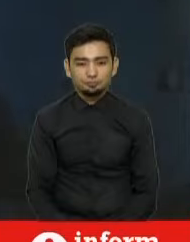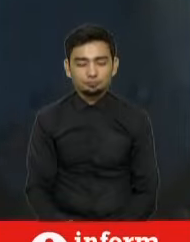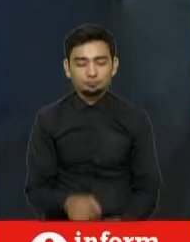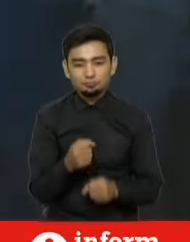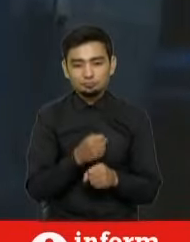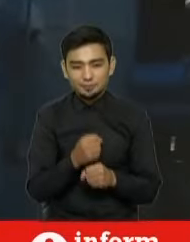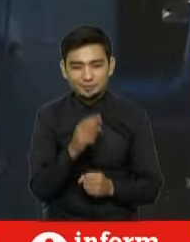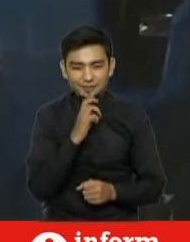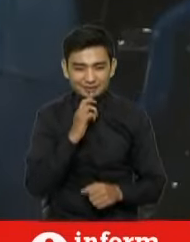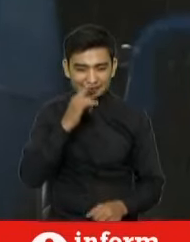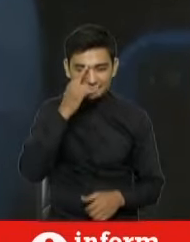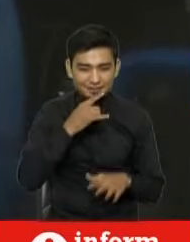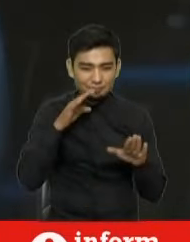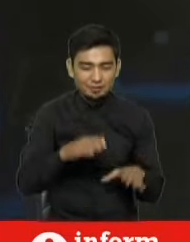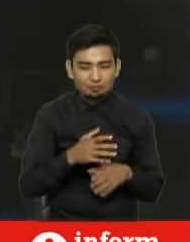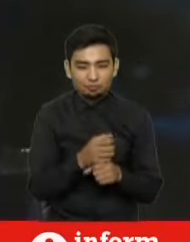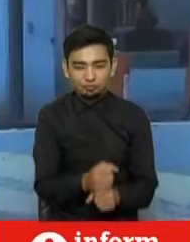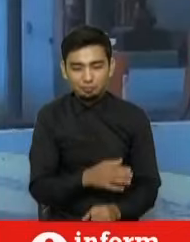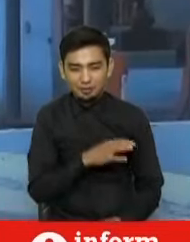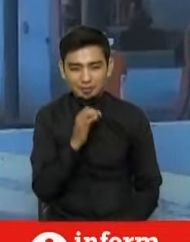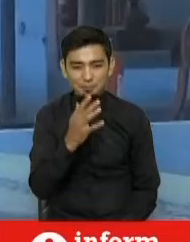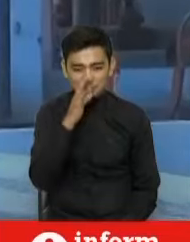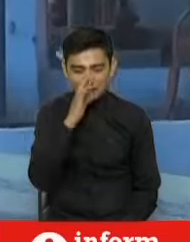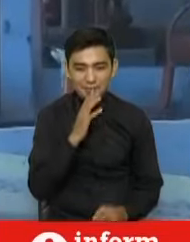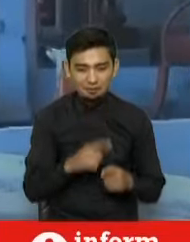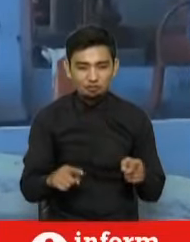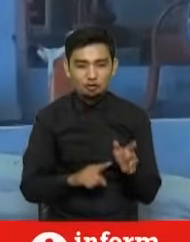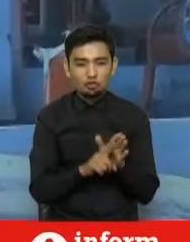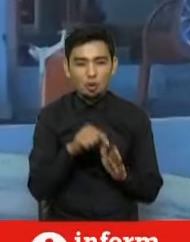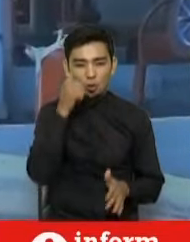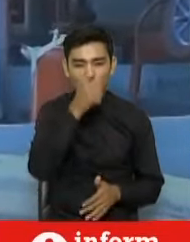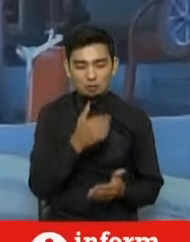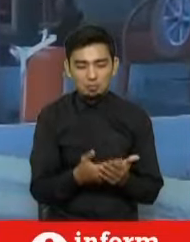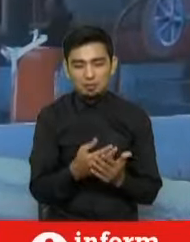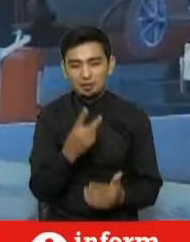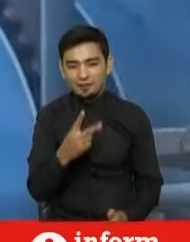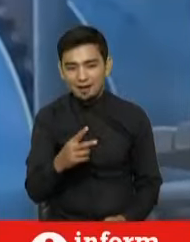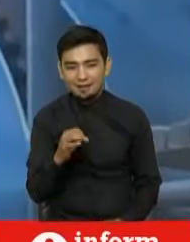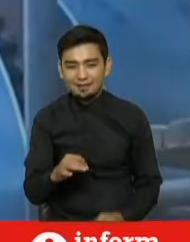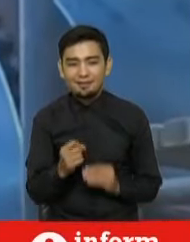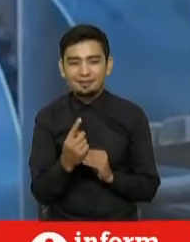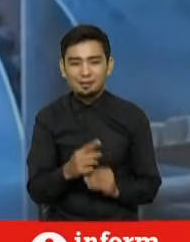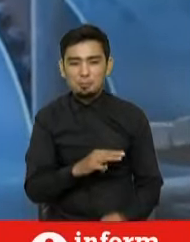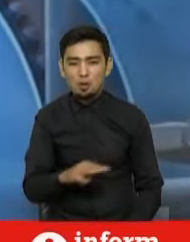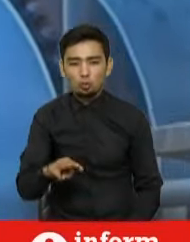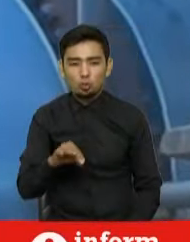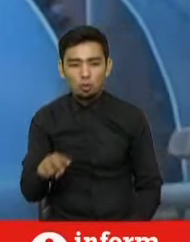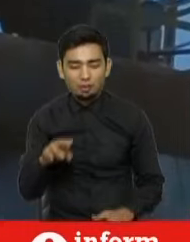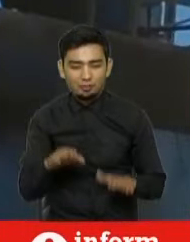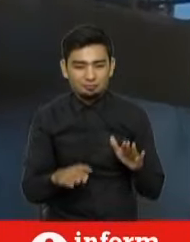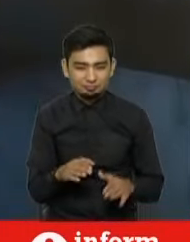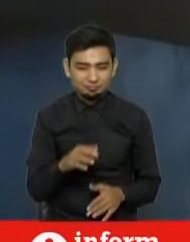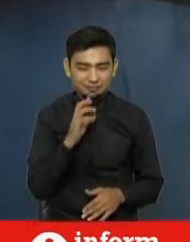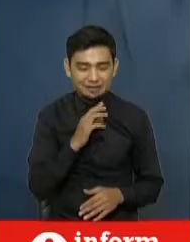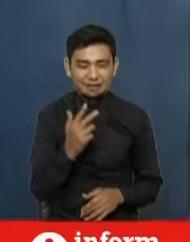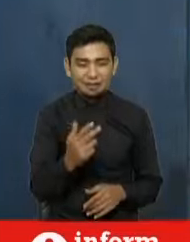Производство бензина в Казахстане сократилось. За 5 месяцев с начала года выпустили всего 2,11 миллиона тонн горючего, на 3%